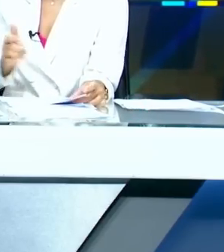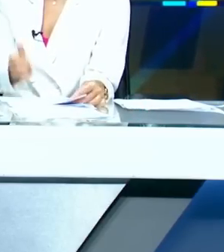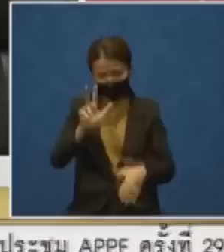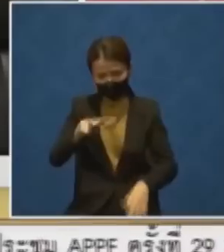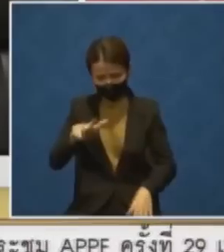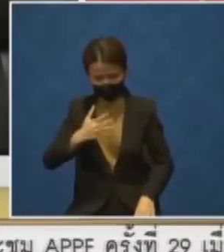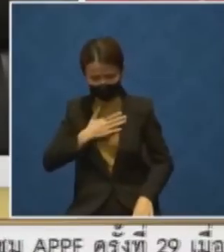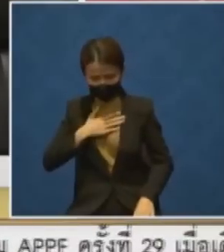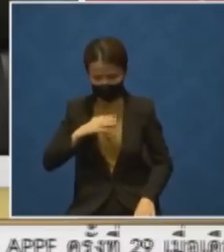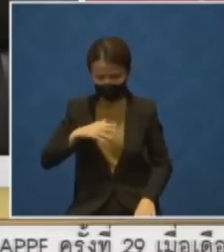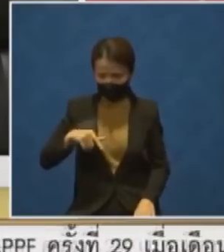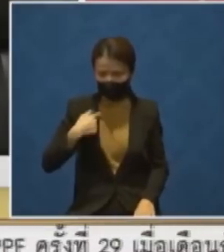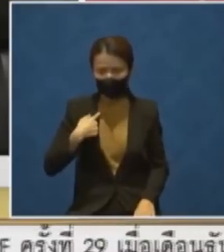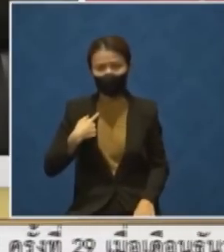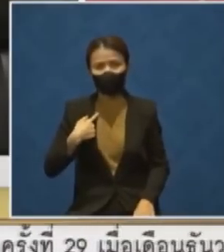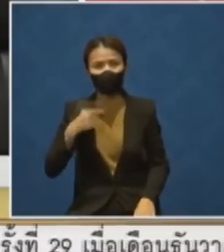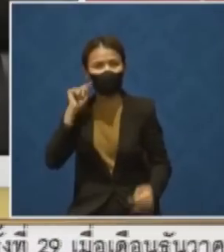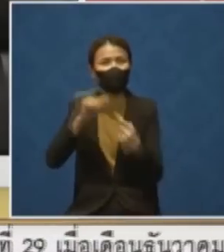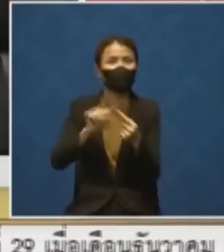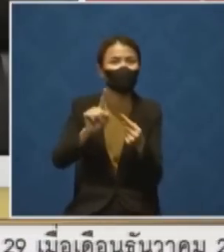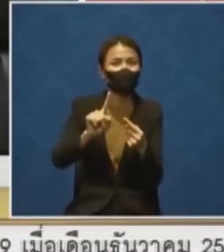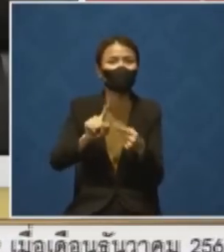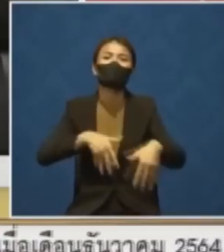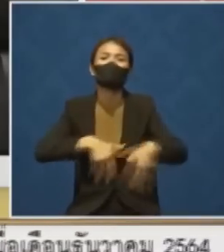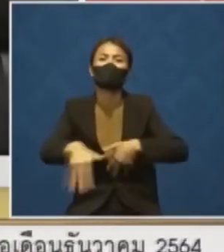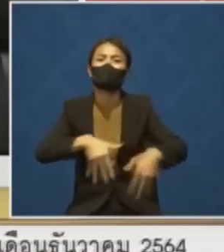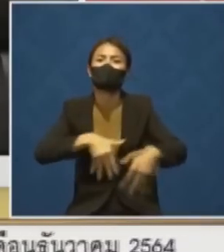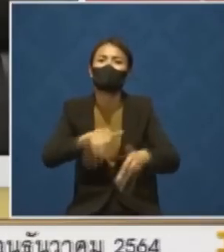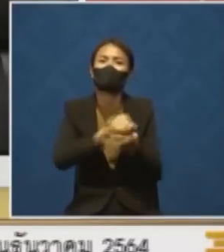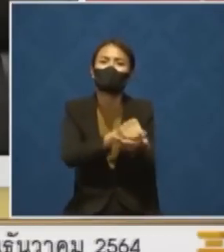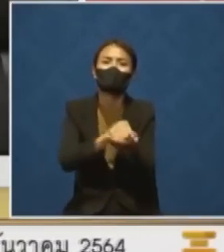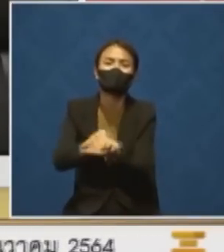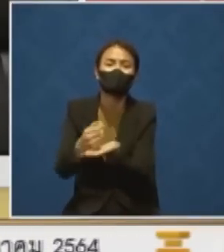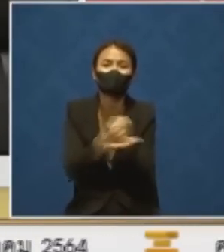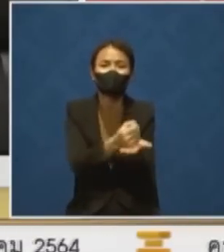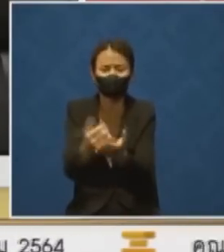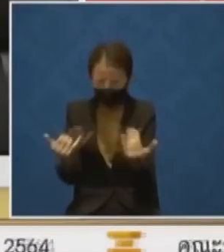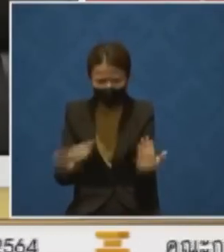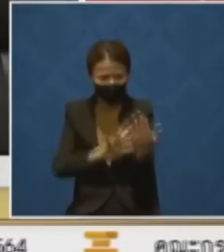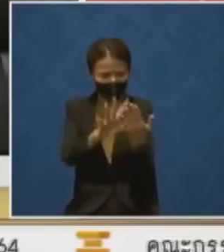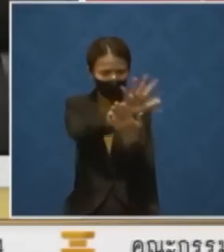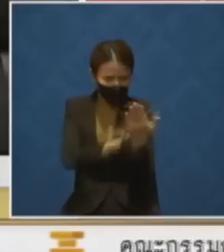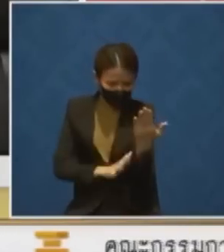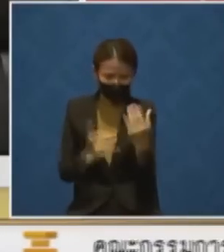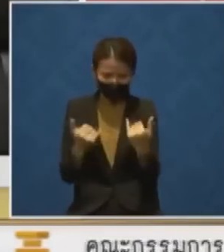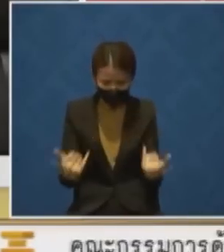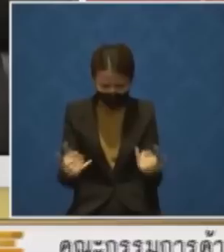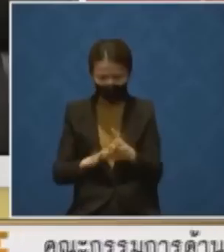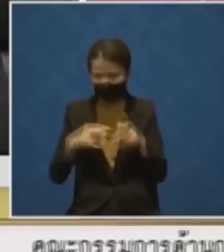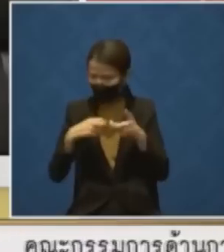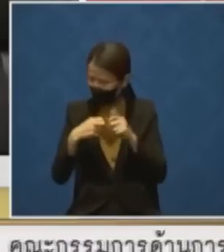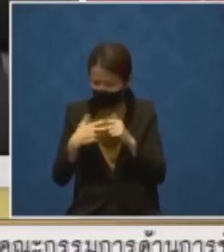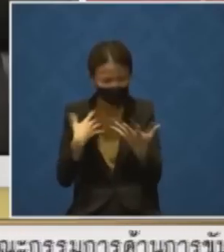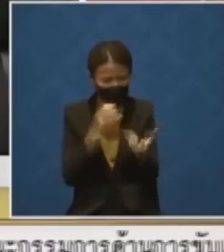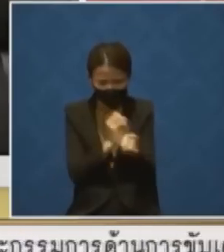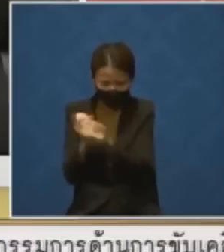พงษ ์ รัฐมนตรีพลังงานและรองนายกเกี่ยวกับเรื่องจะดูแลราคาน้ำมันยังไงตอนนี้เป็นอย่างนี้ความเดือดร้อนไม่ต้องมาตอบหรอกรั